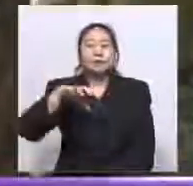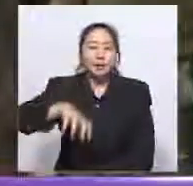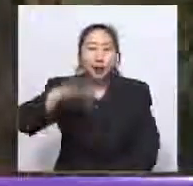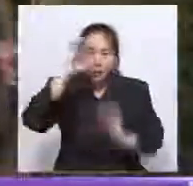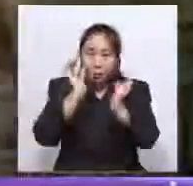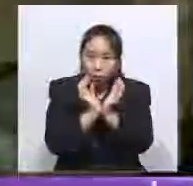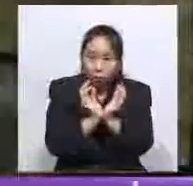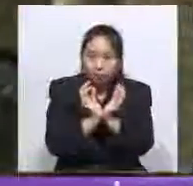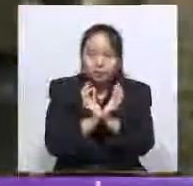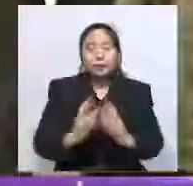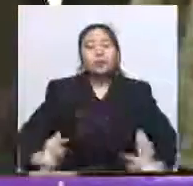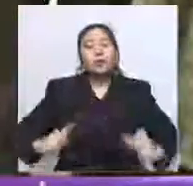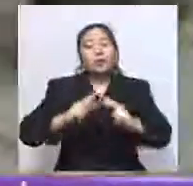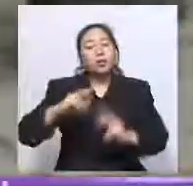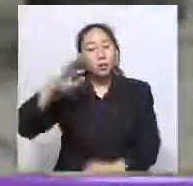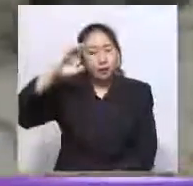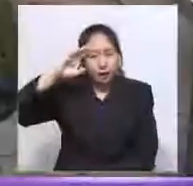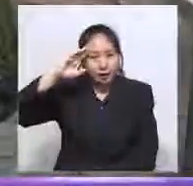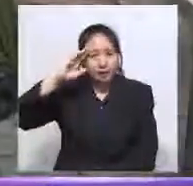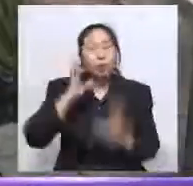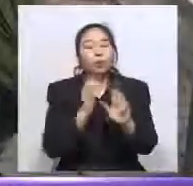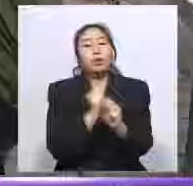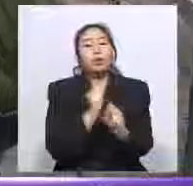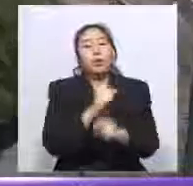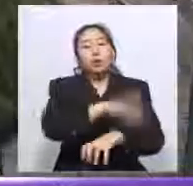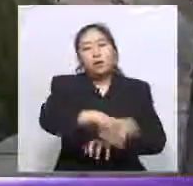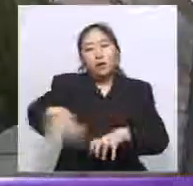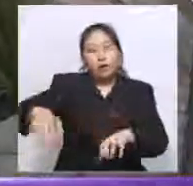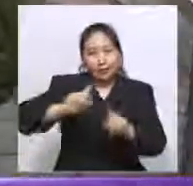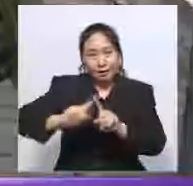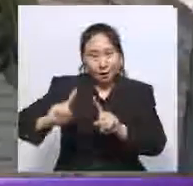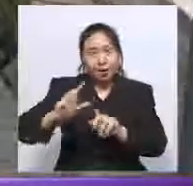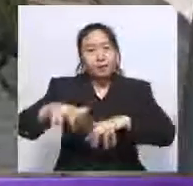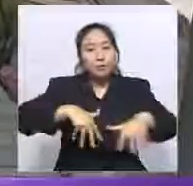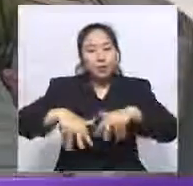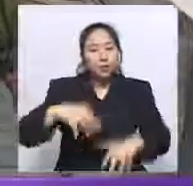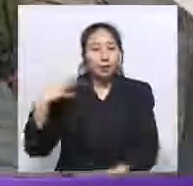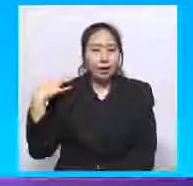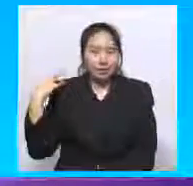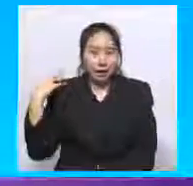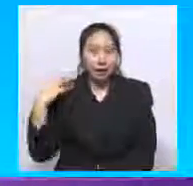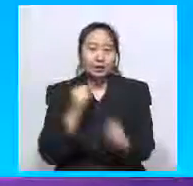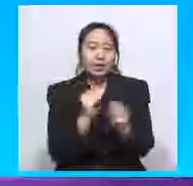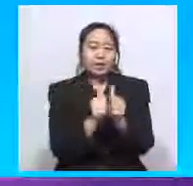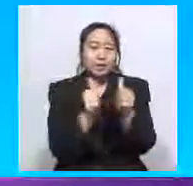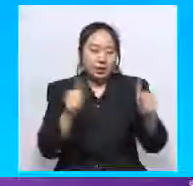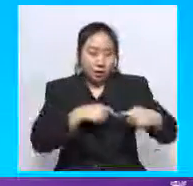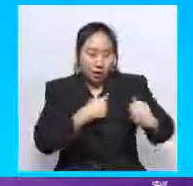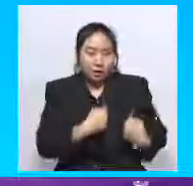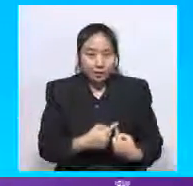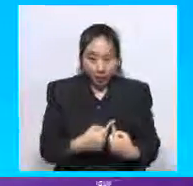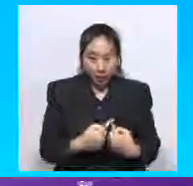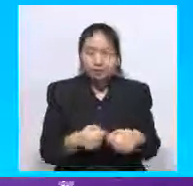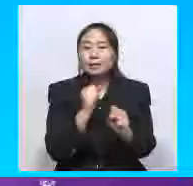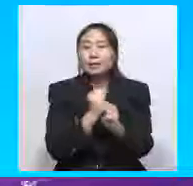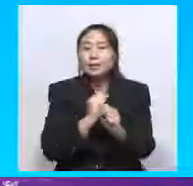งานตำรวจแห่งชาติกระทรวงมหาดไทยเจ้าหน้าที่หน่วยงานต่างๆแล้วก็ประชาชนจิตอาสาเราทำความดีด้วยหัวใจใน